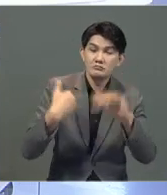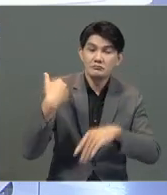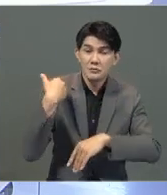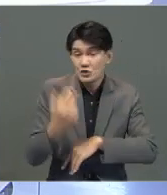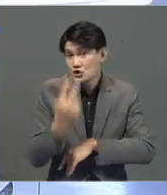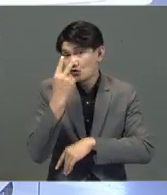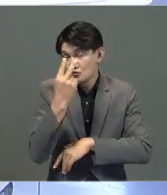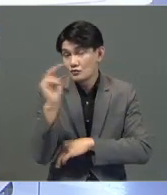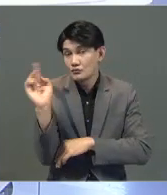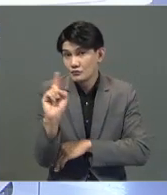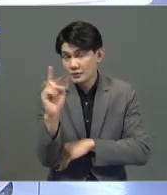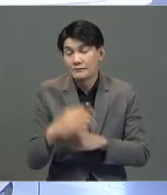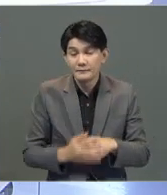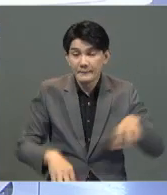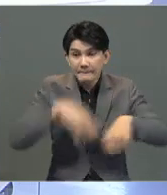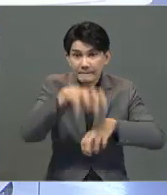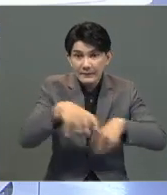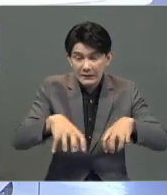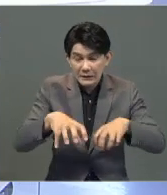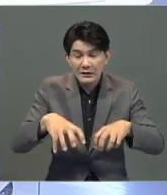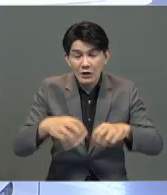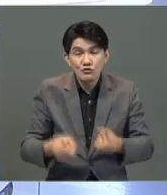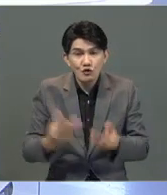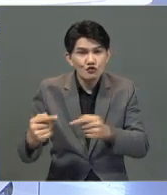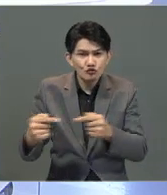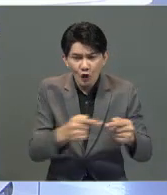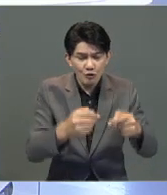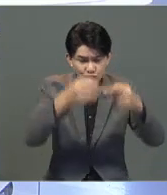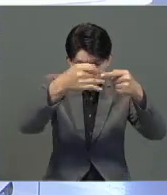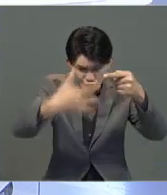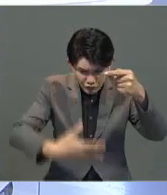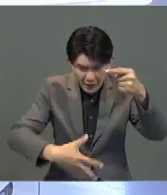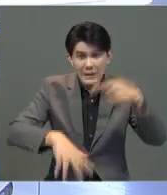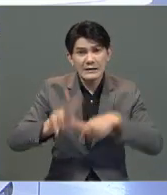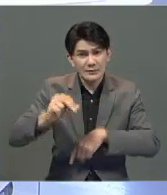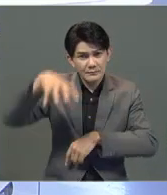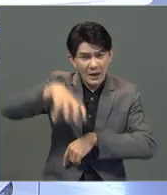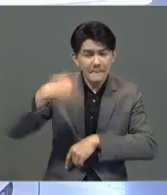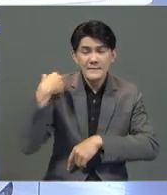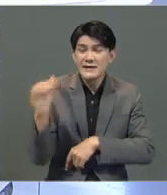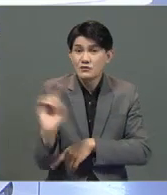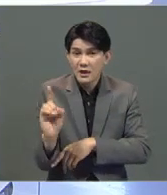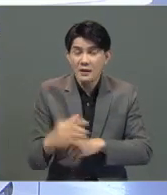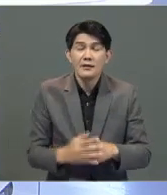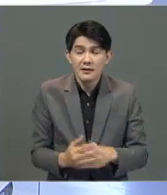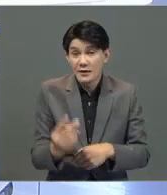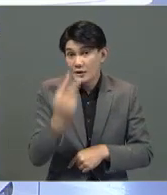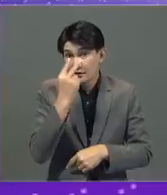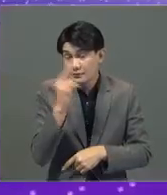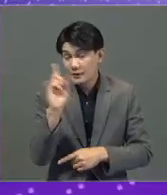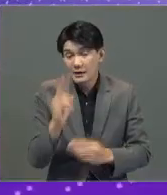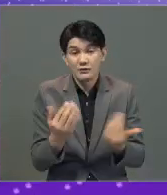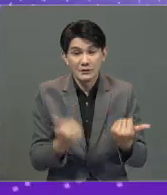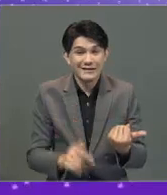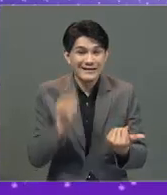อีกได้ไปดูกันนะคะว่าสถานที่เขามีการส่งต่อเรียนเรียนเรียนกันเนี่ยมีที่ไหนบ้านนะคะเห็นแบบนี้แล้วแต่